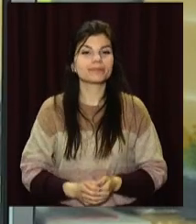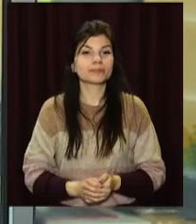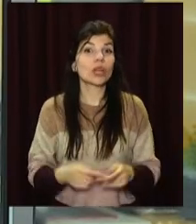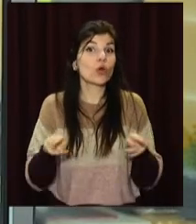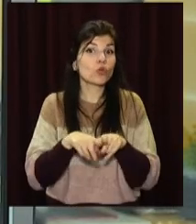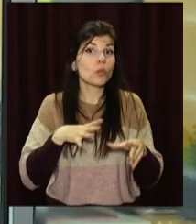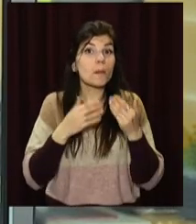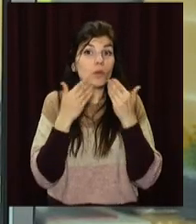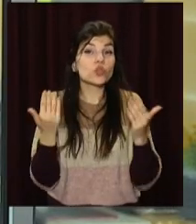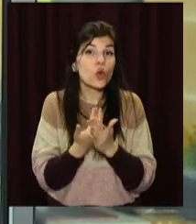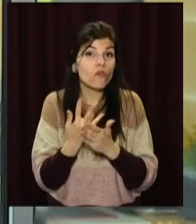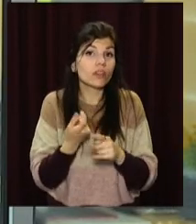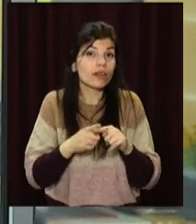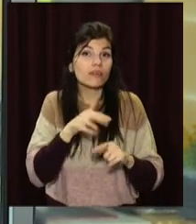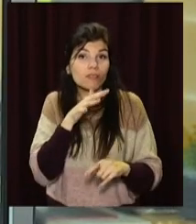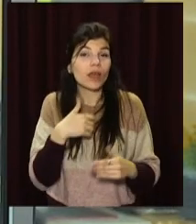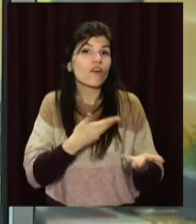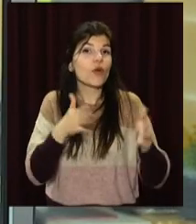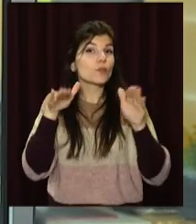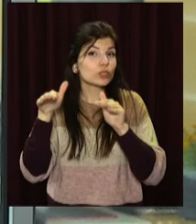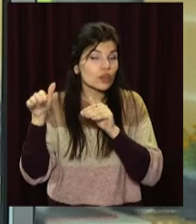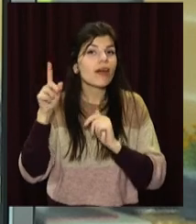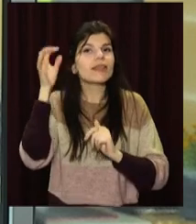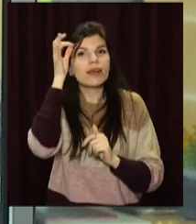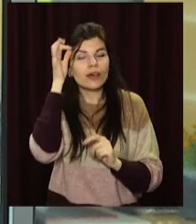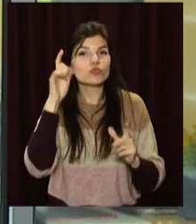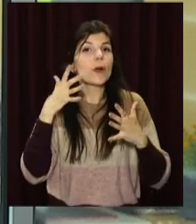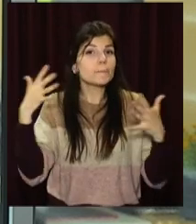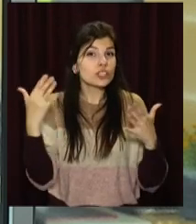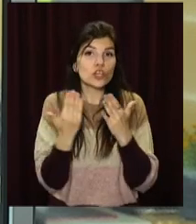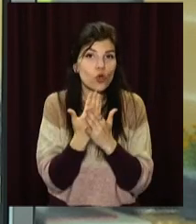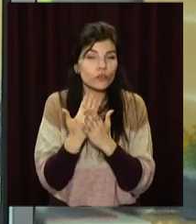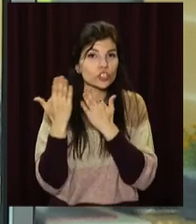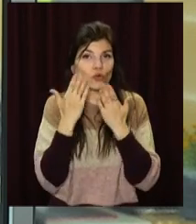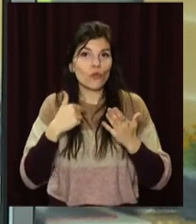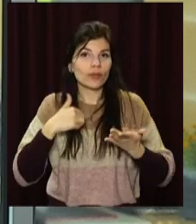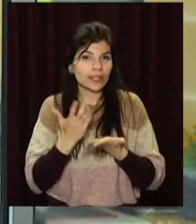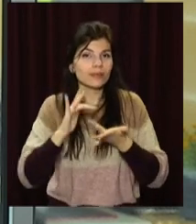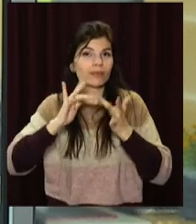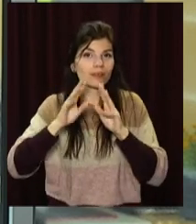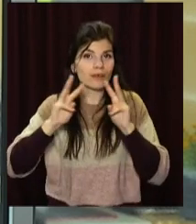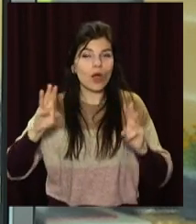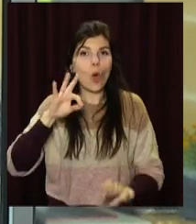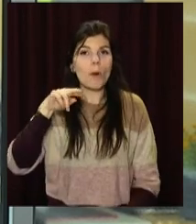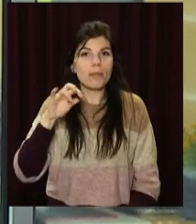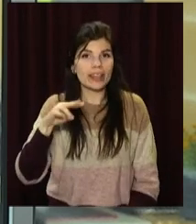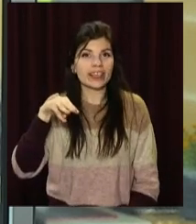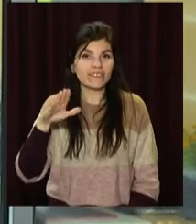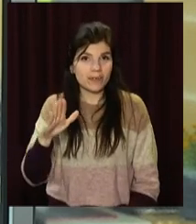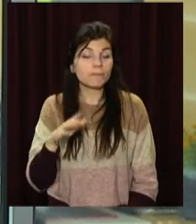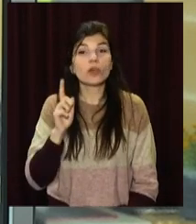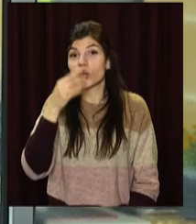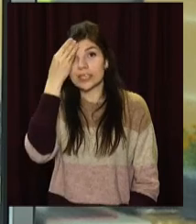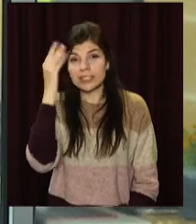Такою була остання новина на цю годину. Я з вами прощаюся та нагадую, більше читайте на нашому сайті opentv.media. Не забувайте і